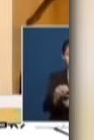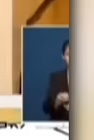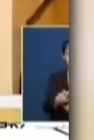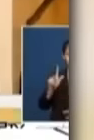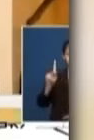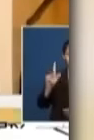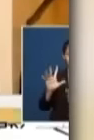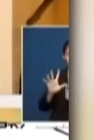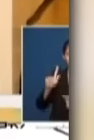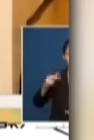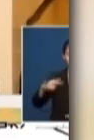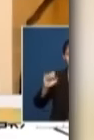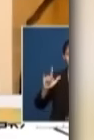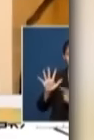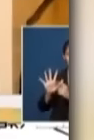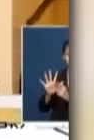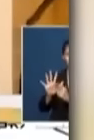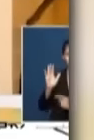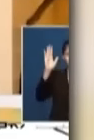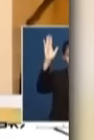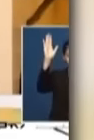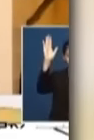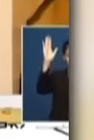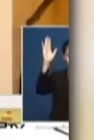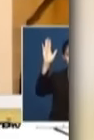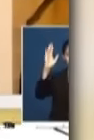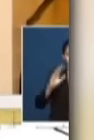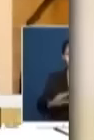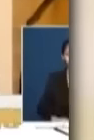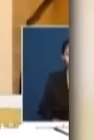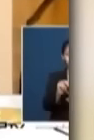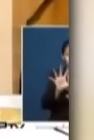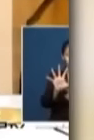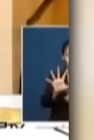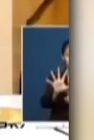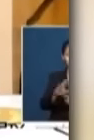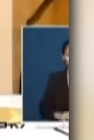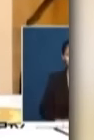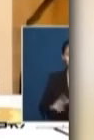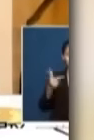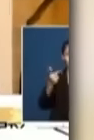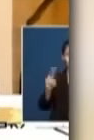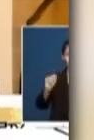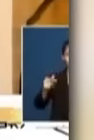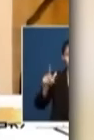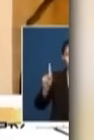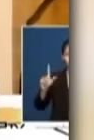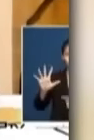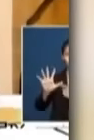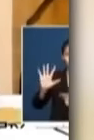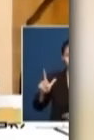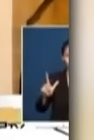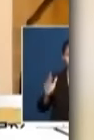อยู่ในใจเสมอครับ แล้วฝ่ายค้านไปไหนหมดทีนี ้ เพราะพอมีการโหวตฮะผลการโหวตก็ปรากฏว่